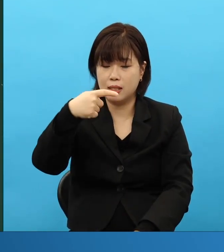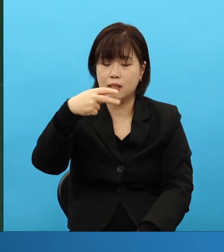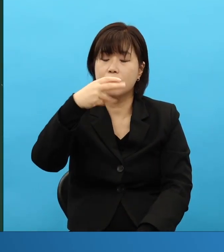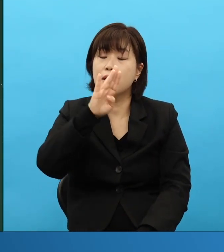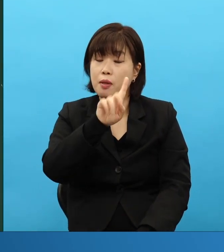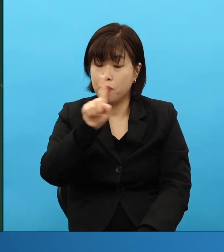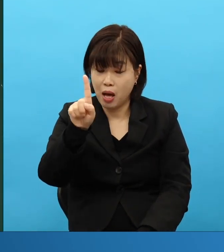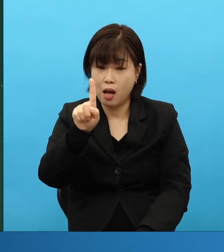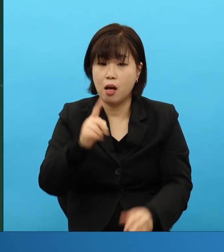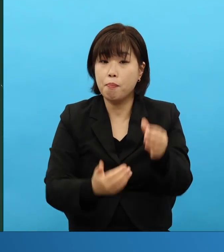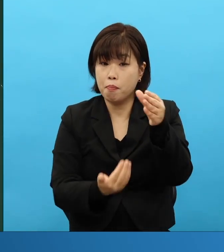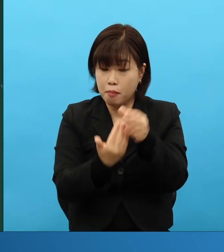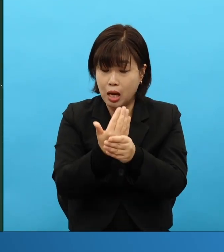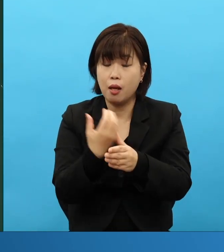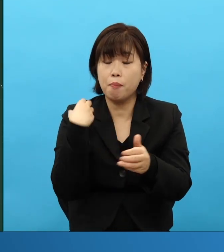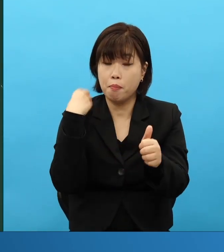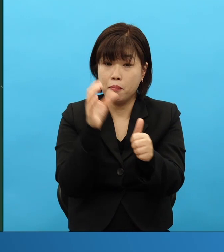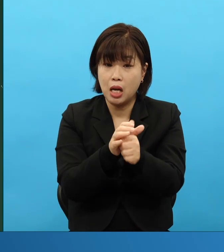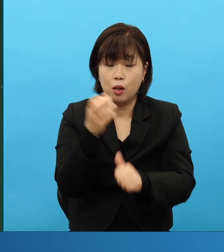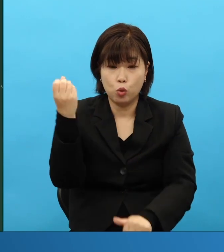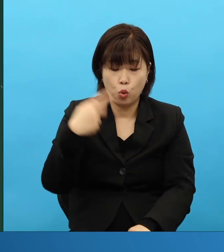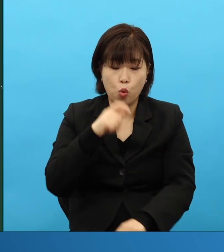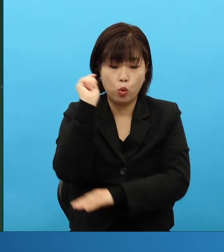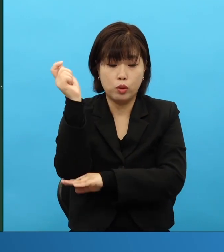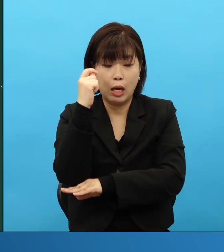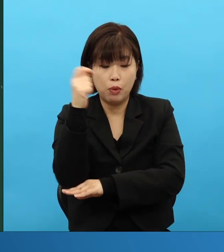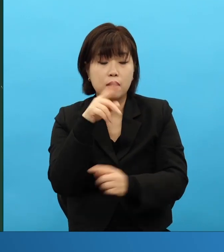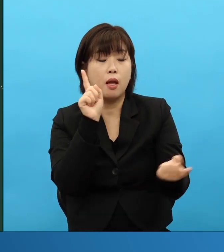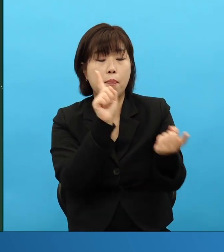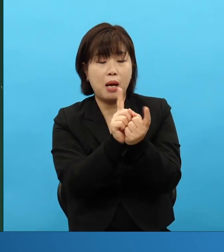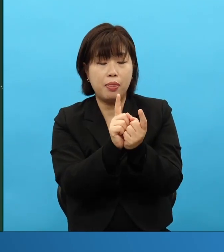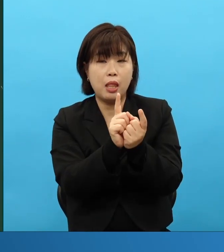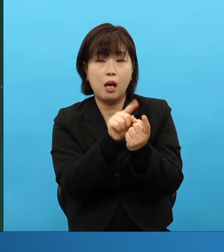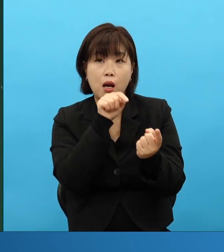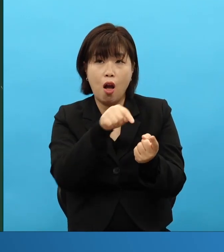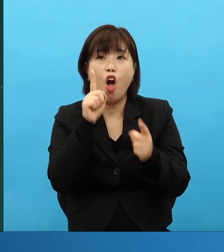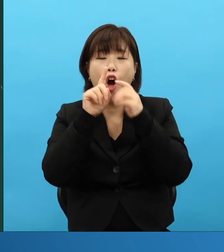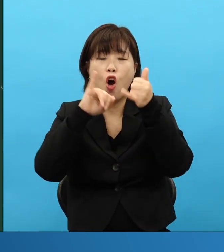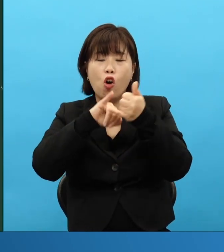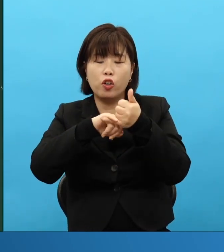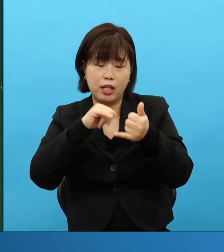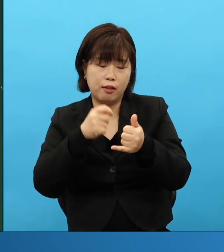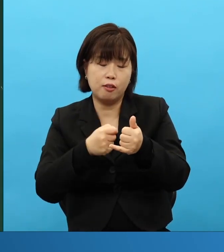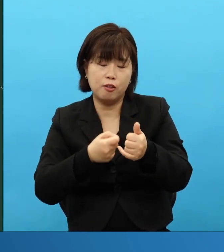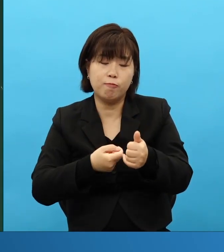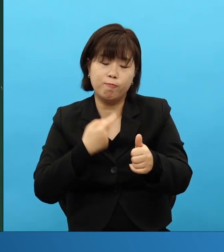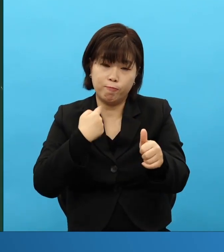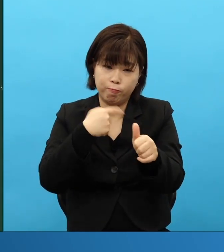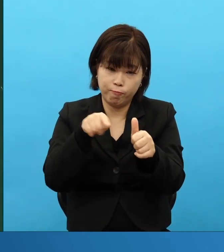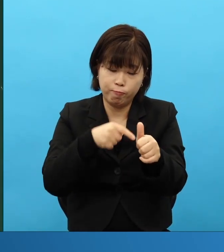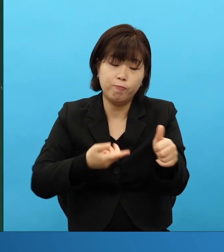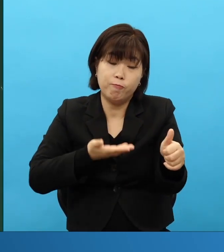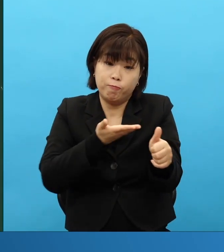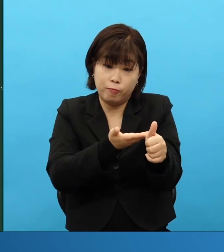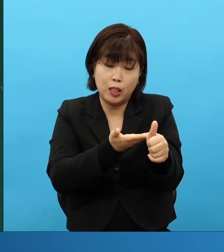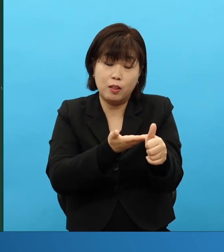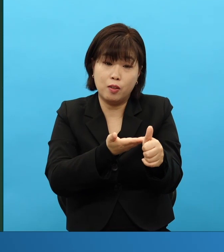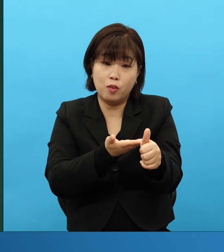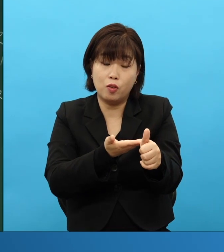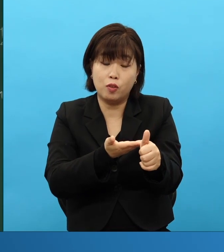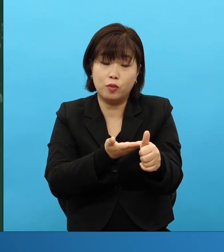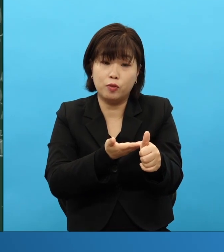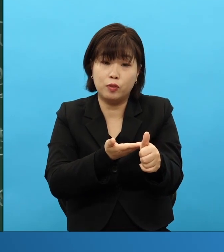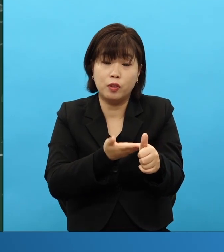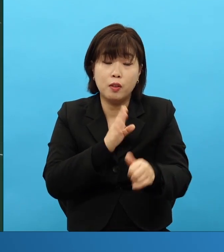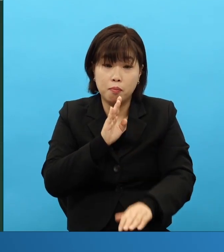되는 한 달 동안의 주제들입니다. It's what you must look at and gain strength from. These are our 그러나 1 month themes. 이거